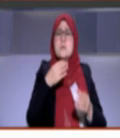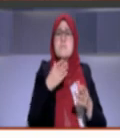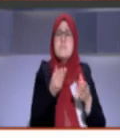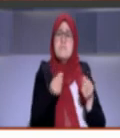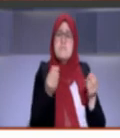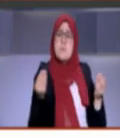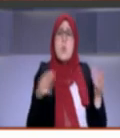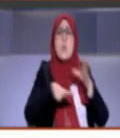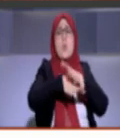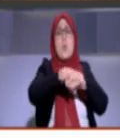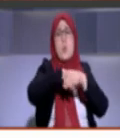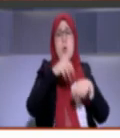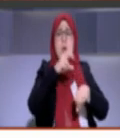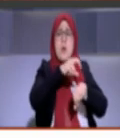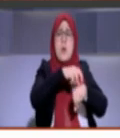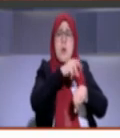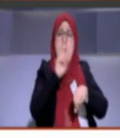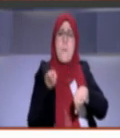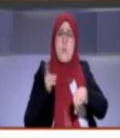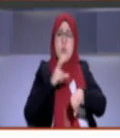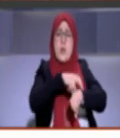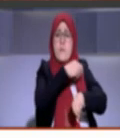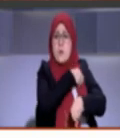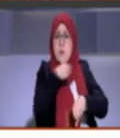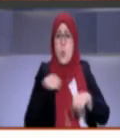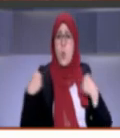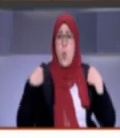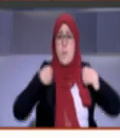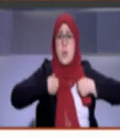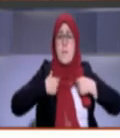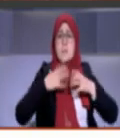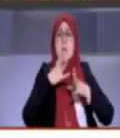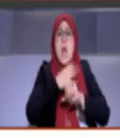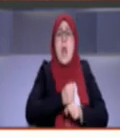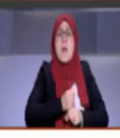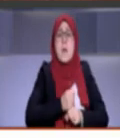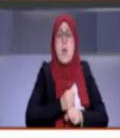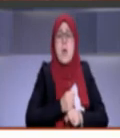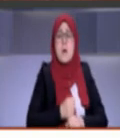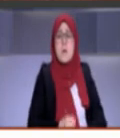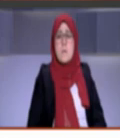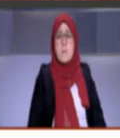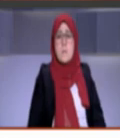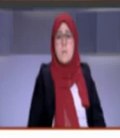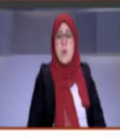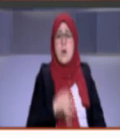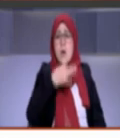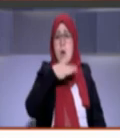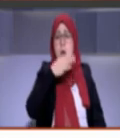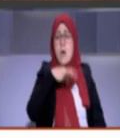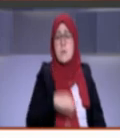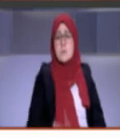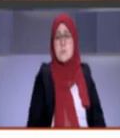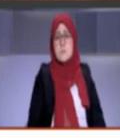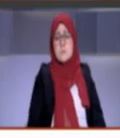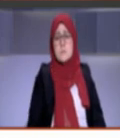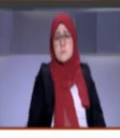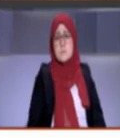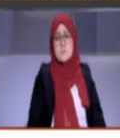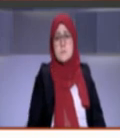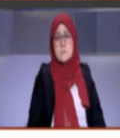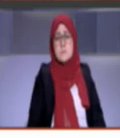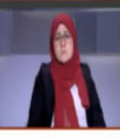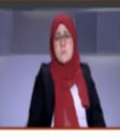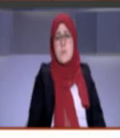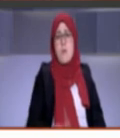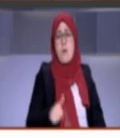وملابس الوقاية وملابس الوقاية الطبية، وعشان كده طلع وزير الصحة أمس امبارح بالليل قال ان احنا هنعمل عقود